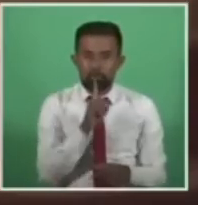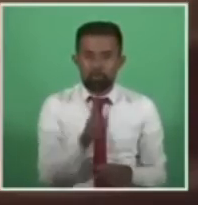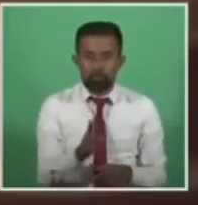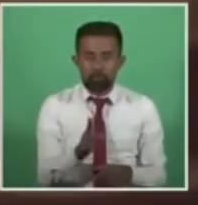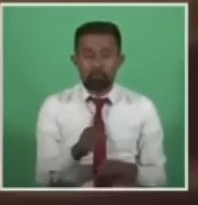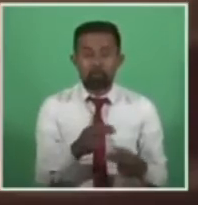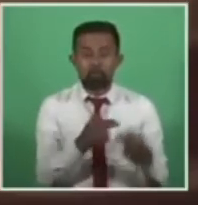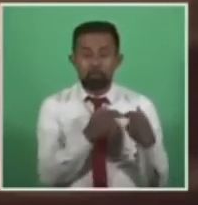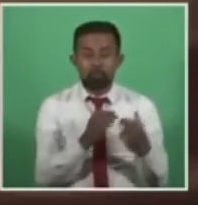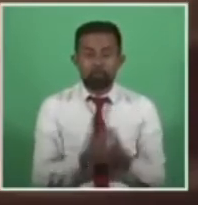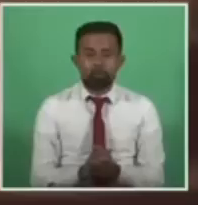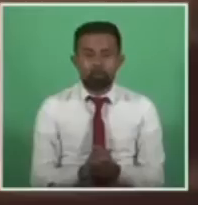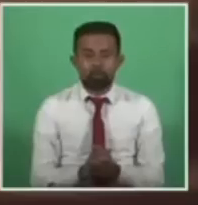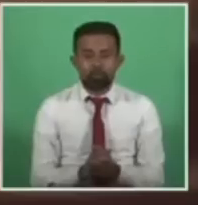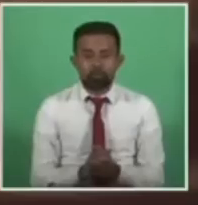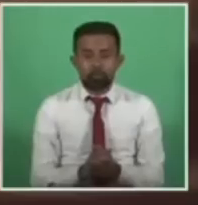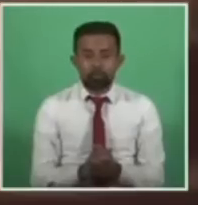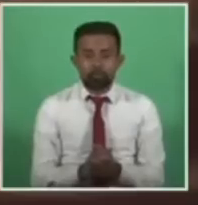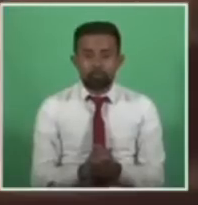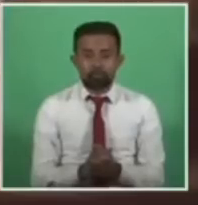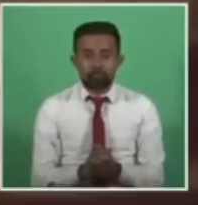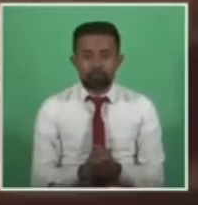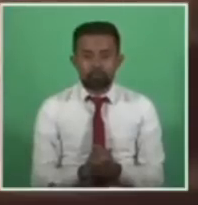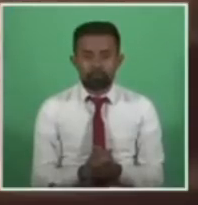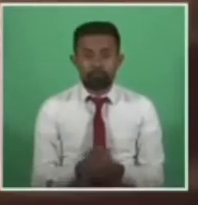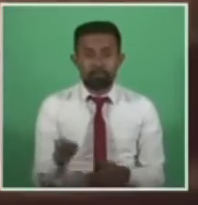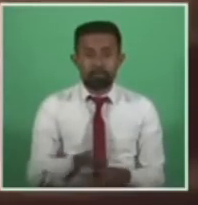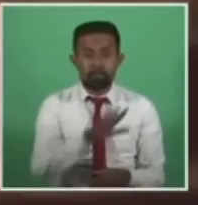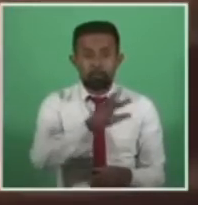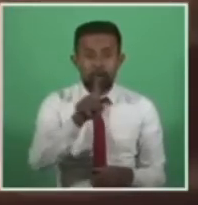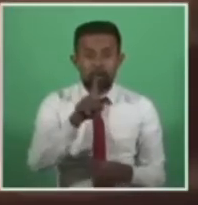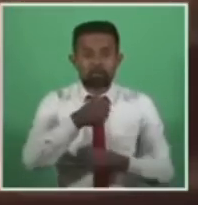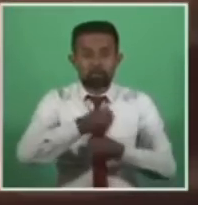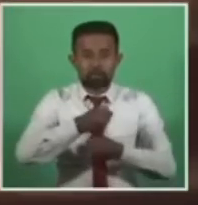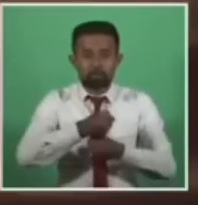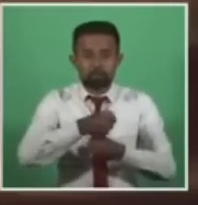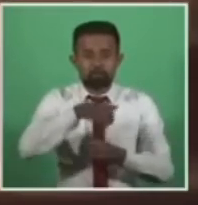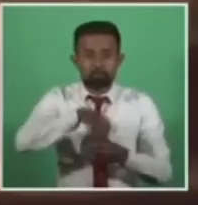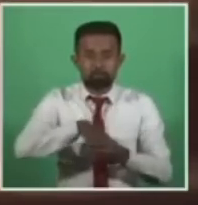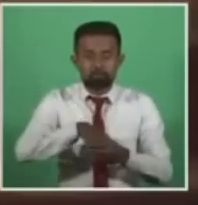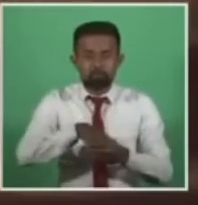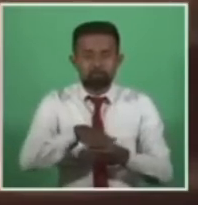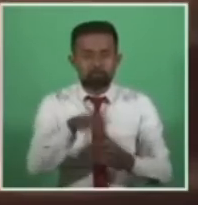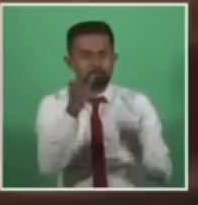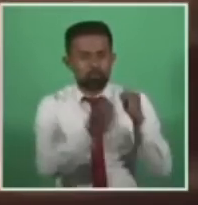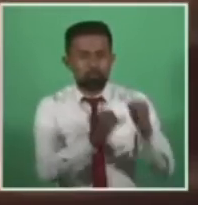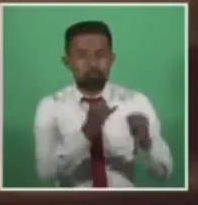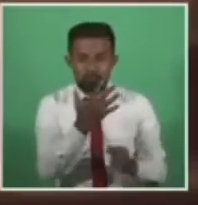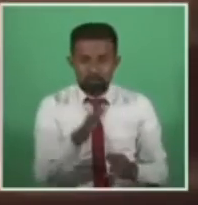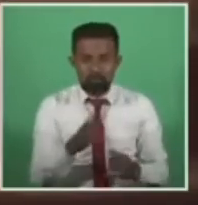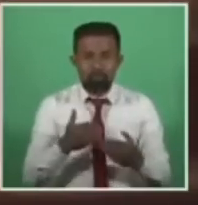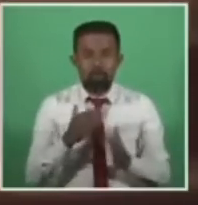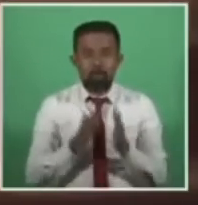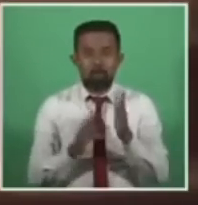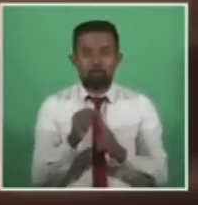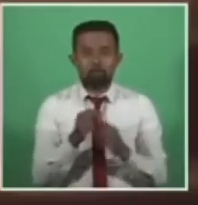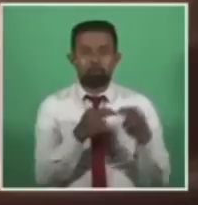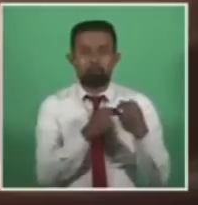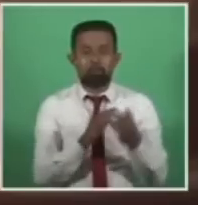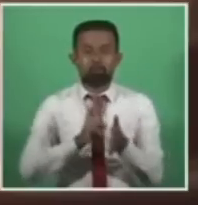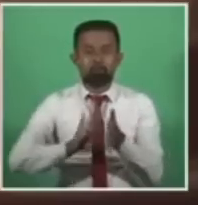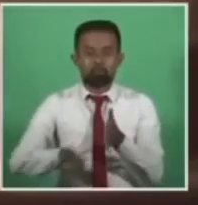යුතුකමක් තිබ්බා. මම තව දින 51 ආණ්ඩුවේදී එතුමා විවේචනය කරපු හින්දා මගේ අමාත්‍ය ධුරේට